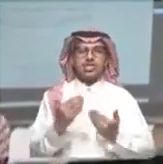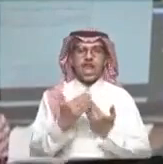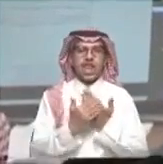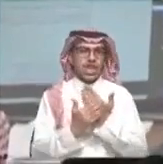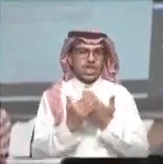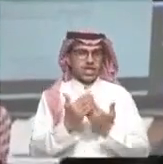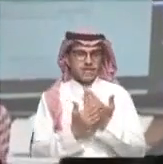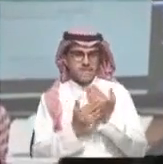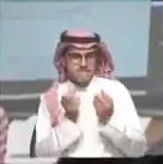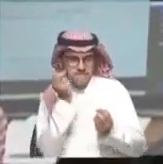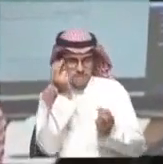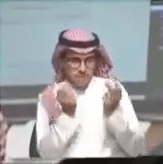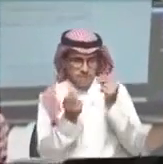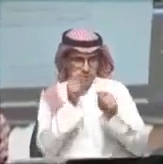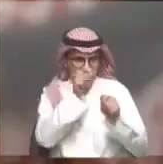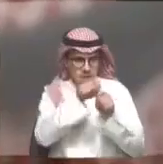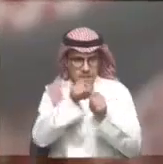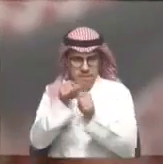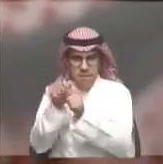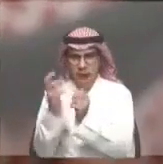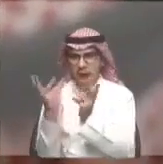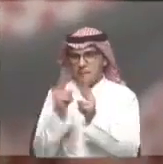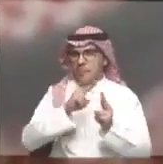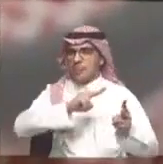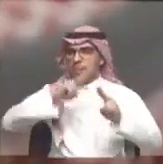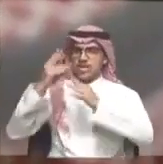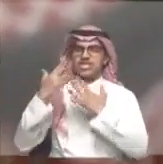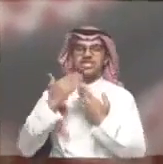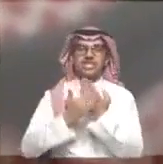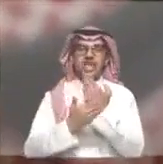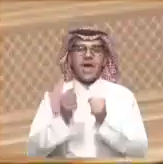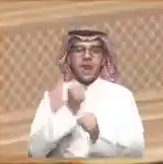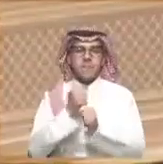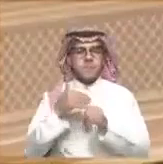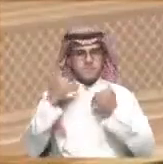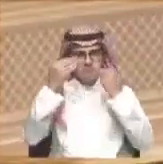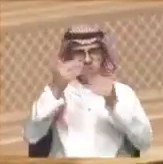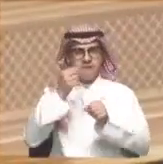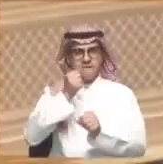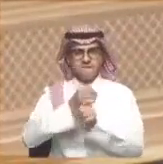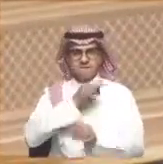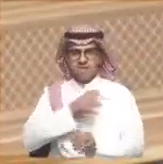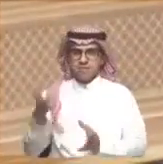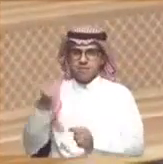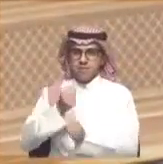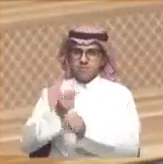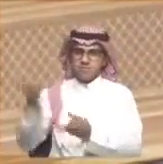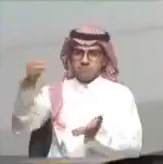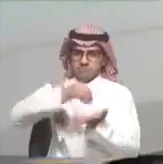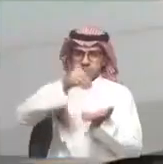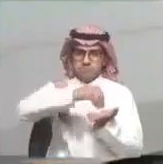وتستقطب وتنمي العقول في مجال التحول الرقمي وتخلق فرصا نوعية لوظائف مستقبلية.